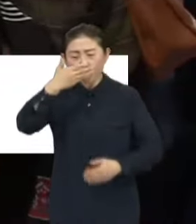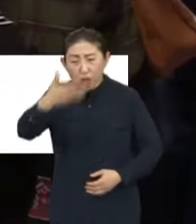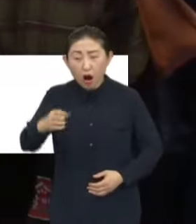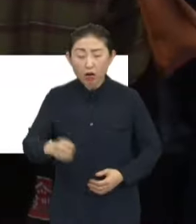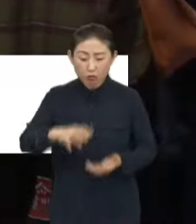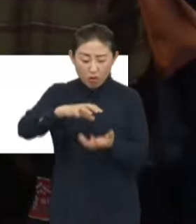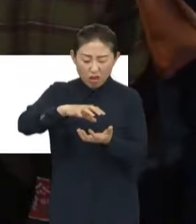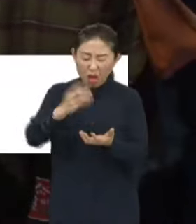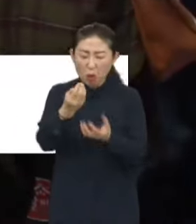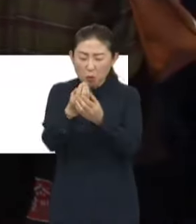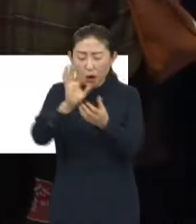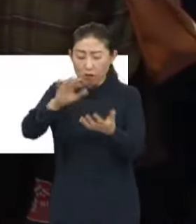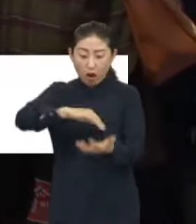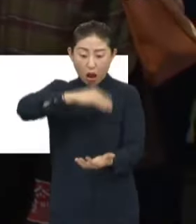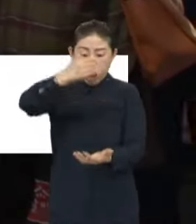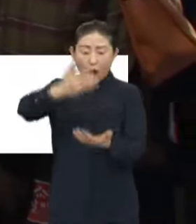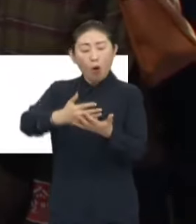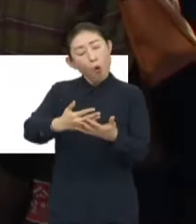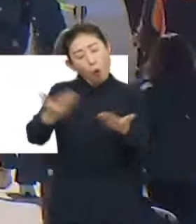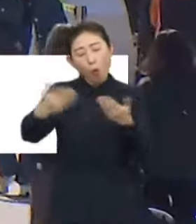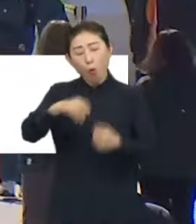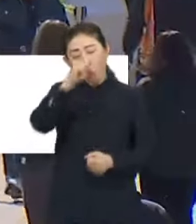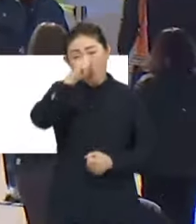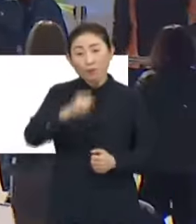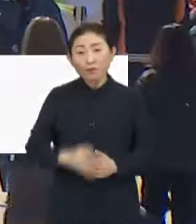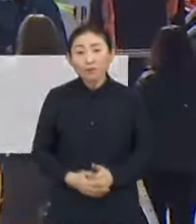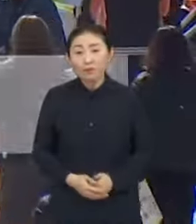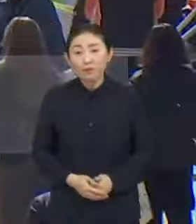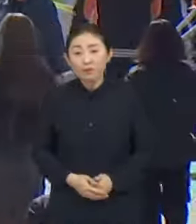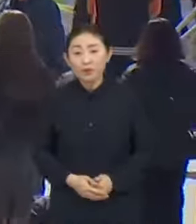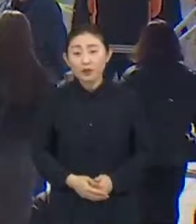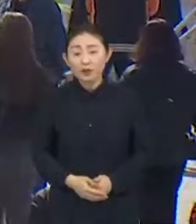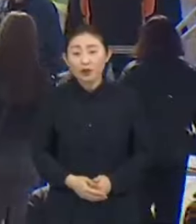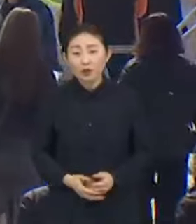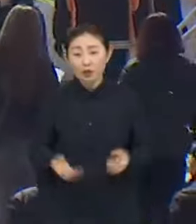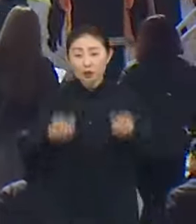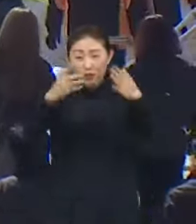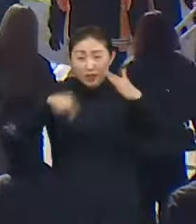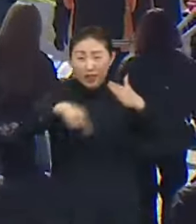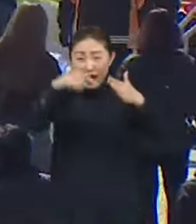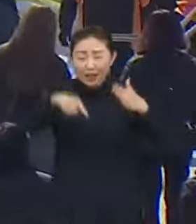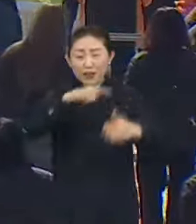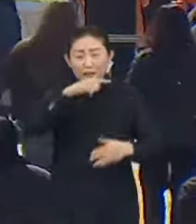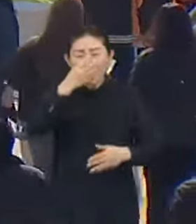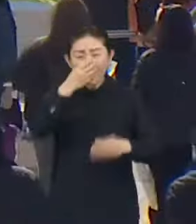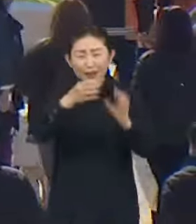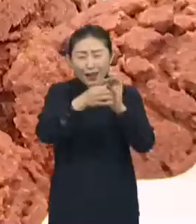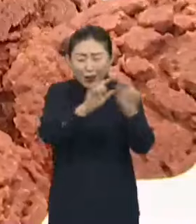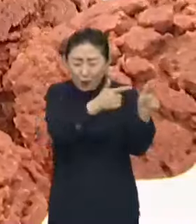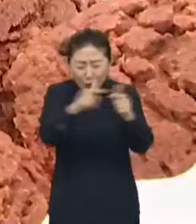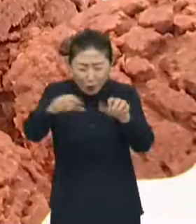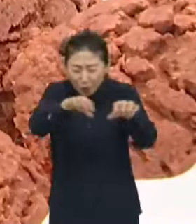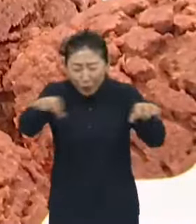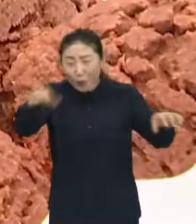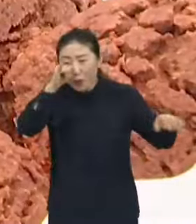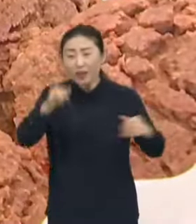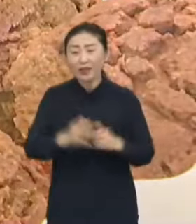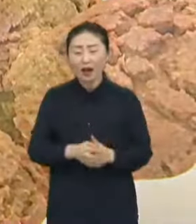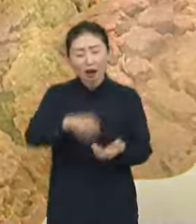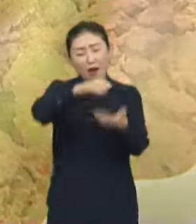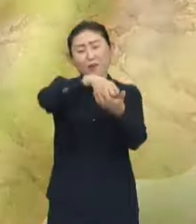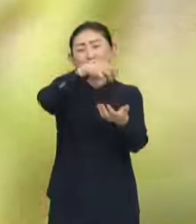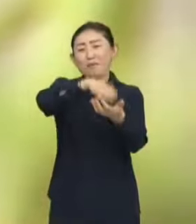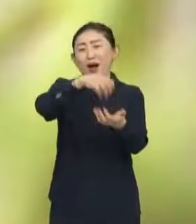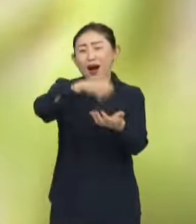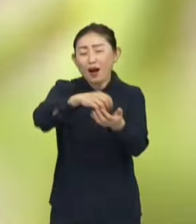양도 많이 담아주셔서 되게 좋은 것 같아요. 축제장 안에는 화려한 딸기 세상이 펼쳐집니다. 고소한 빵,